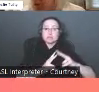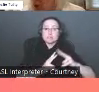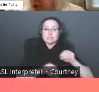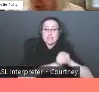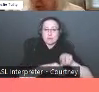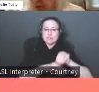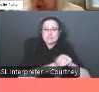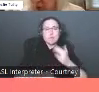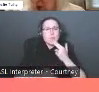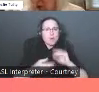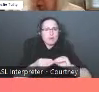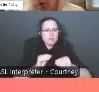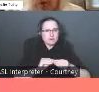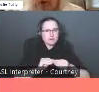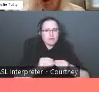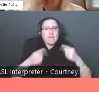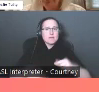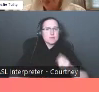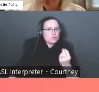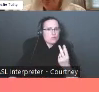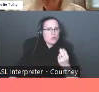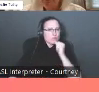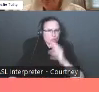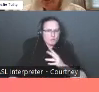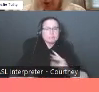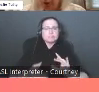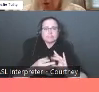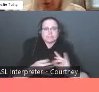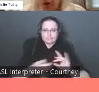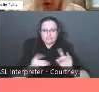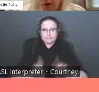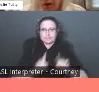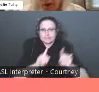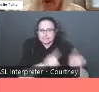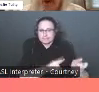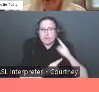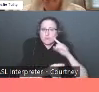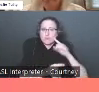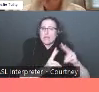84,4% ont trouvé que ces programmes propres à l'AVC étaient utiles et